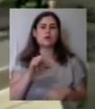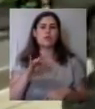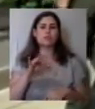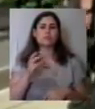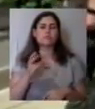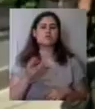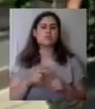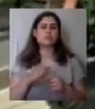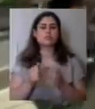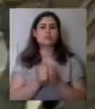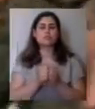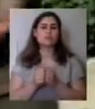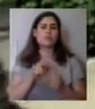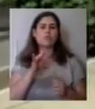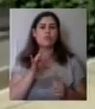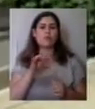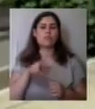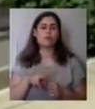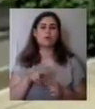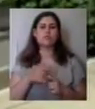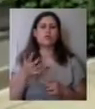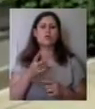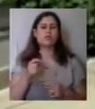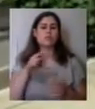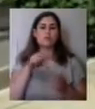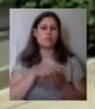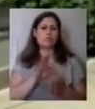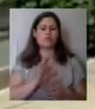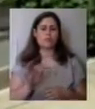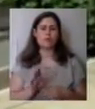так, в сусідньому окопі, в який не прилетіло.